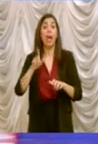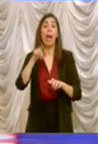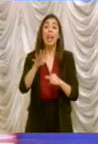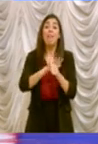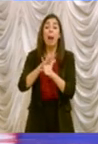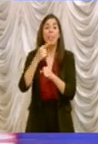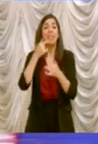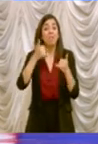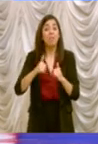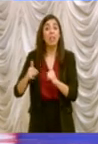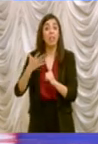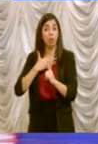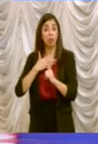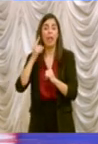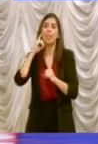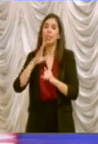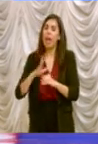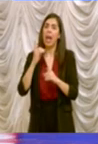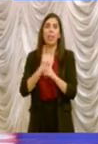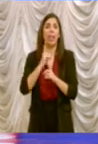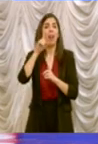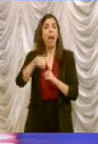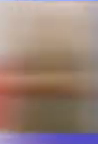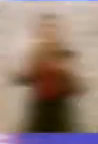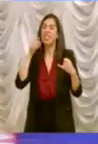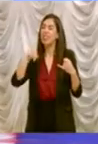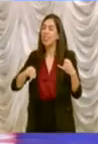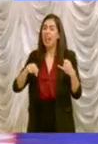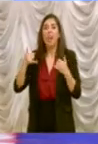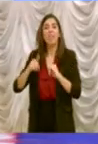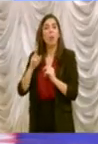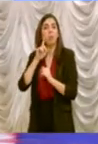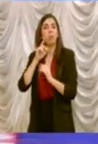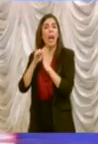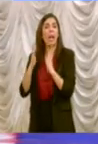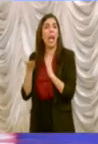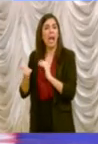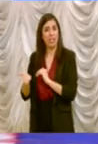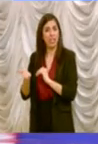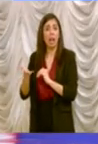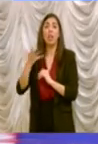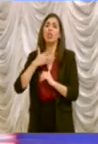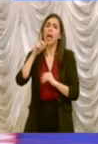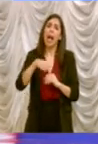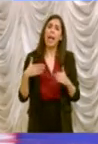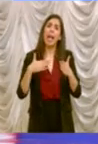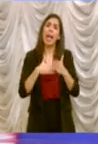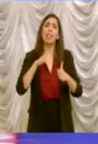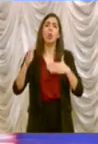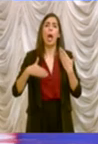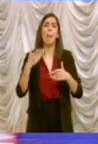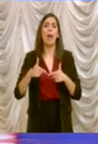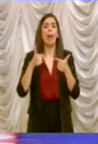che devono fare i conti con i problemi anche delle scuole abbiamo anche un reddito di emergenza per delle